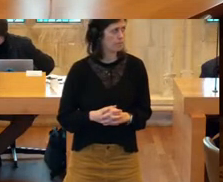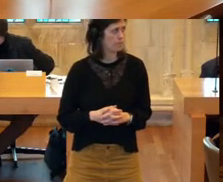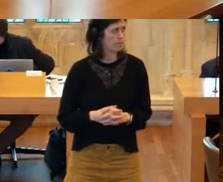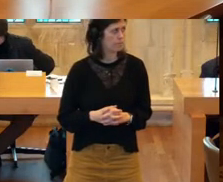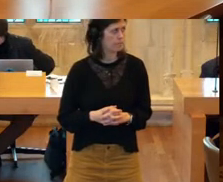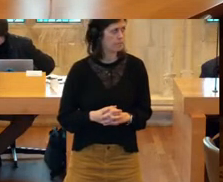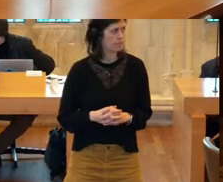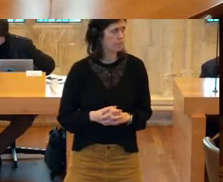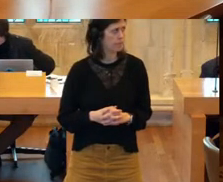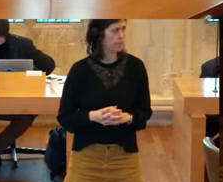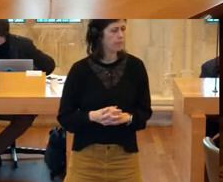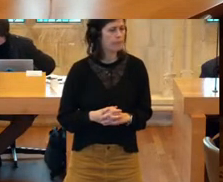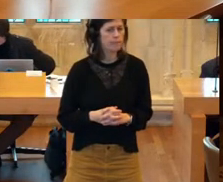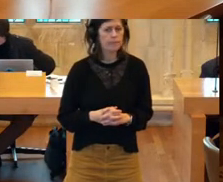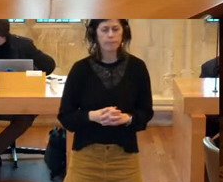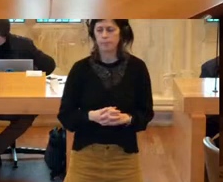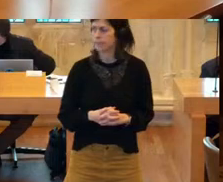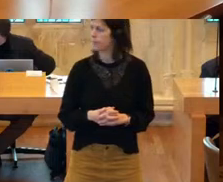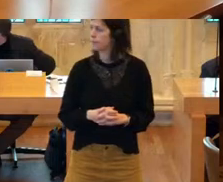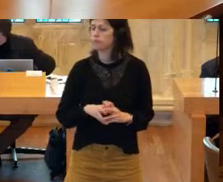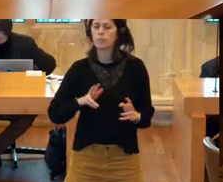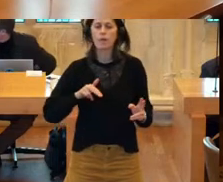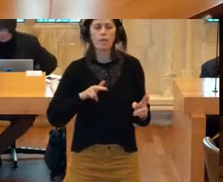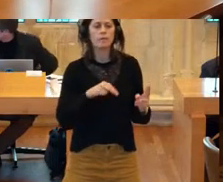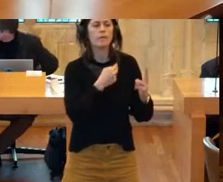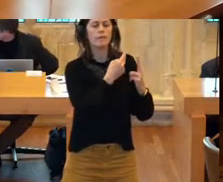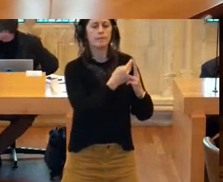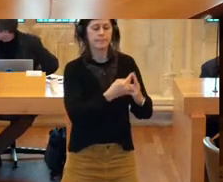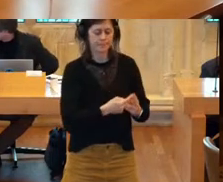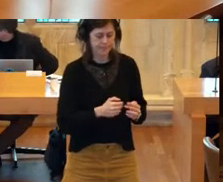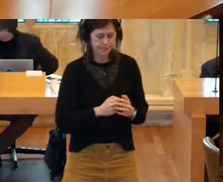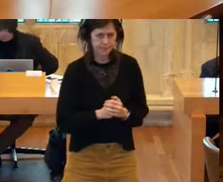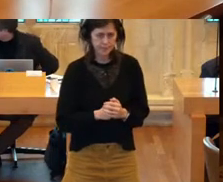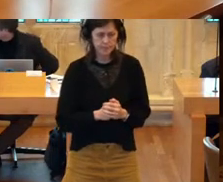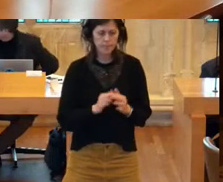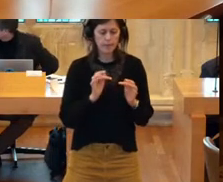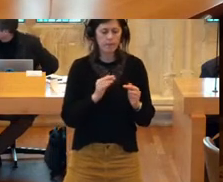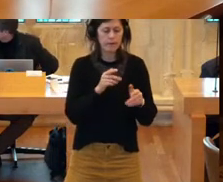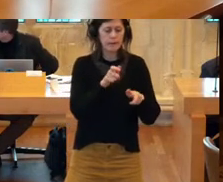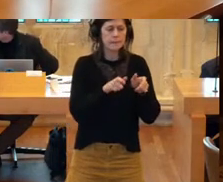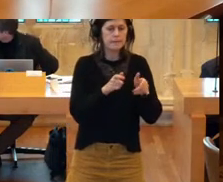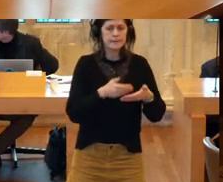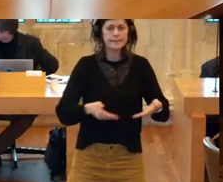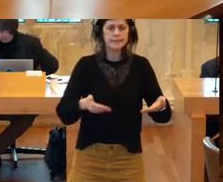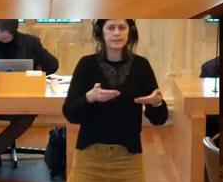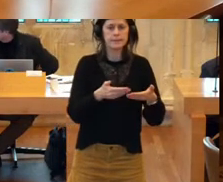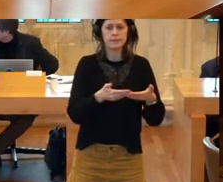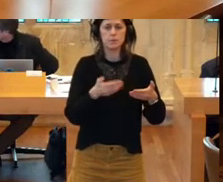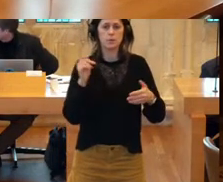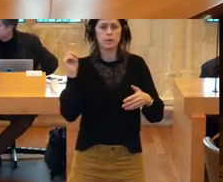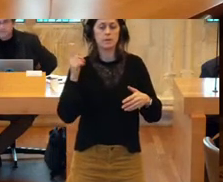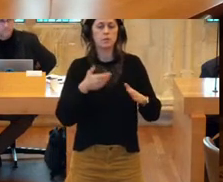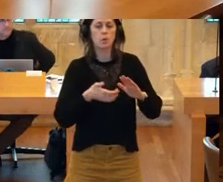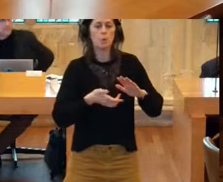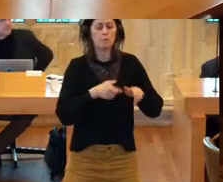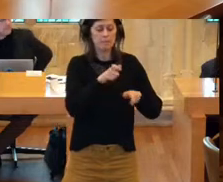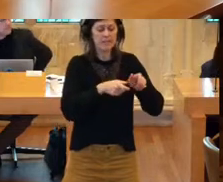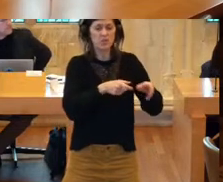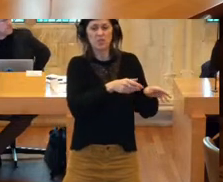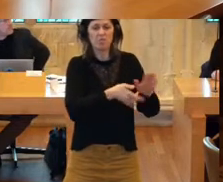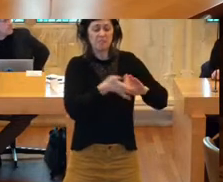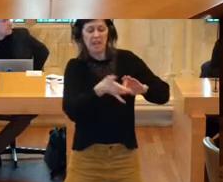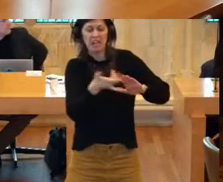choses, des interventions. Sur la situation des exilés, en fait, en ce qui concerne Caen,